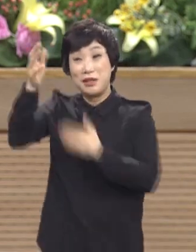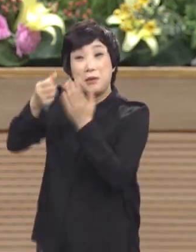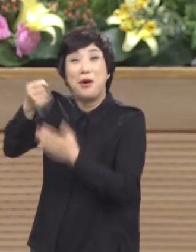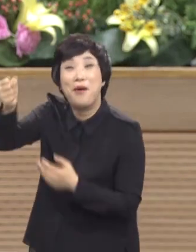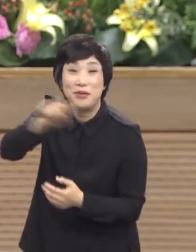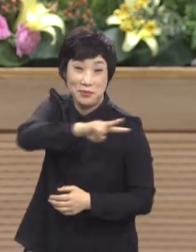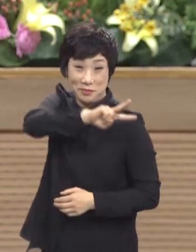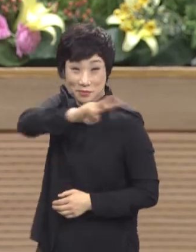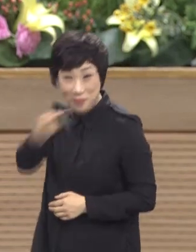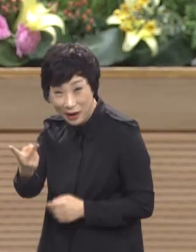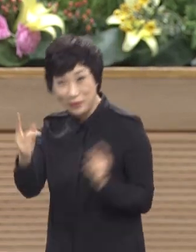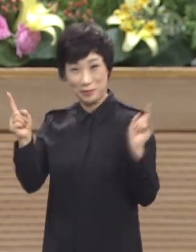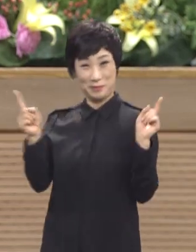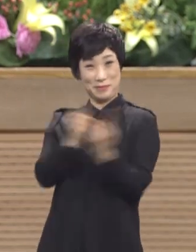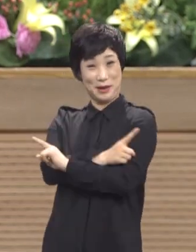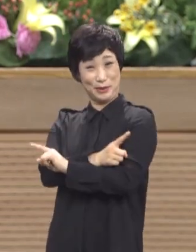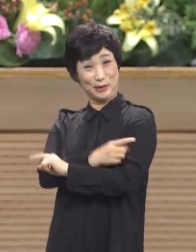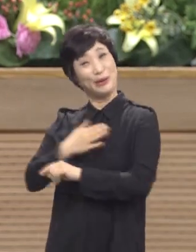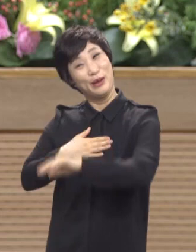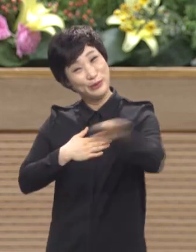것이 되어버렸다 이 말입니다.